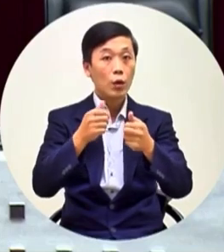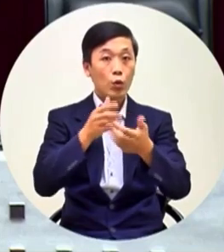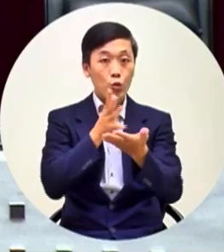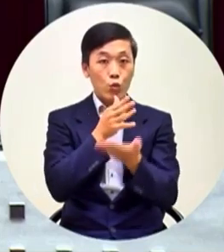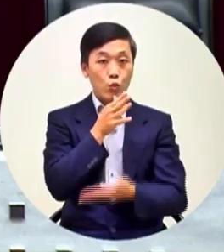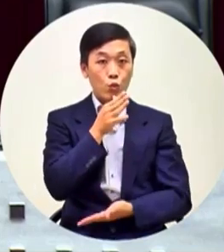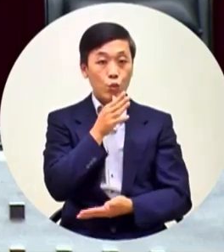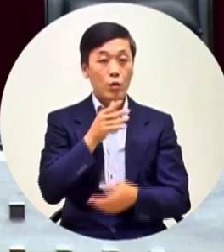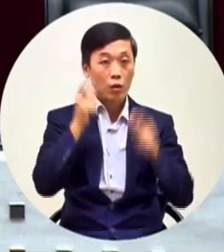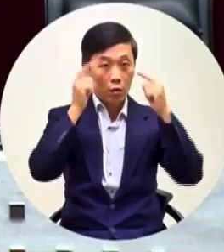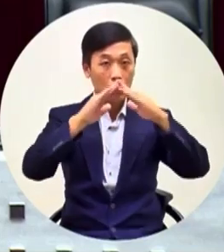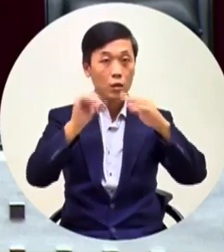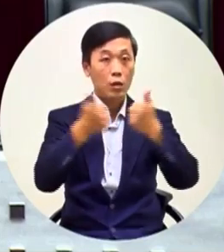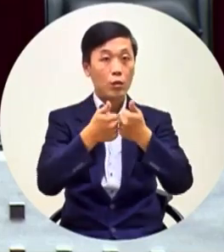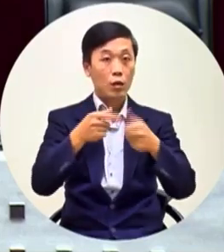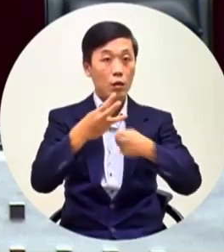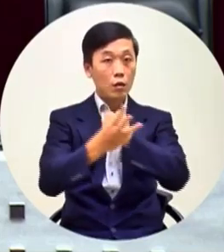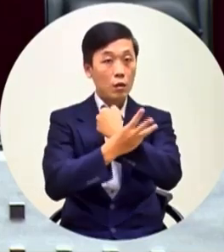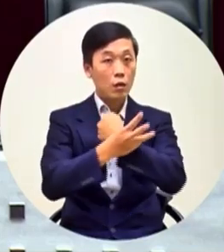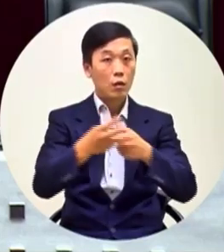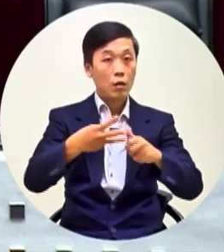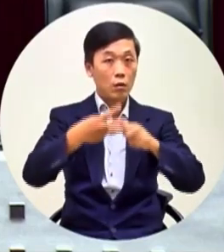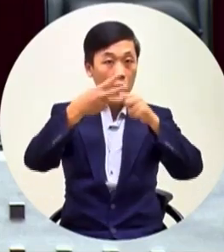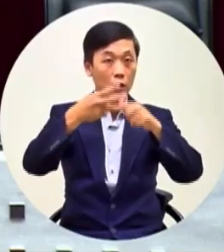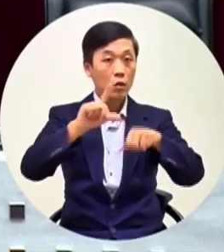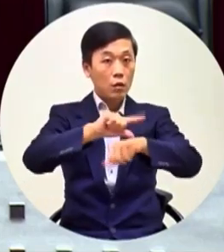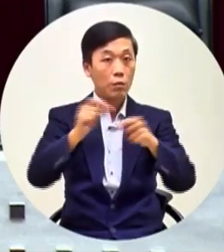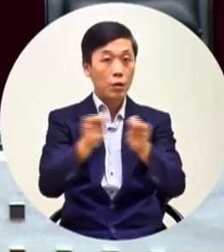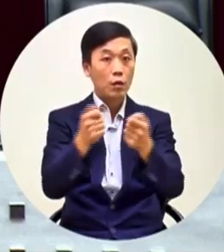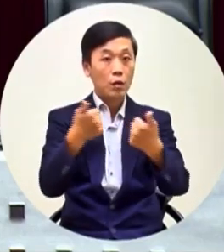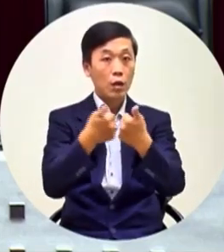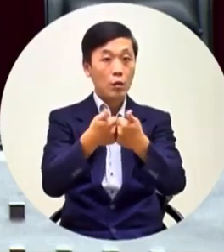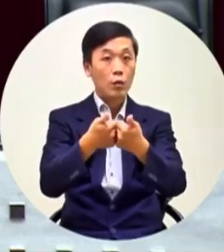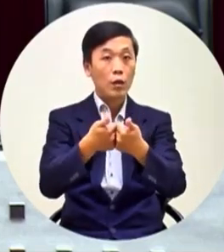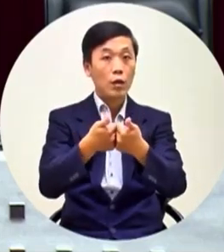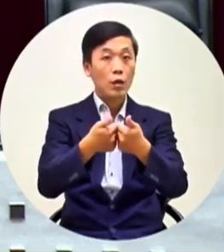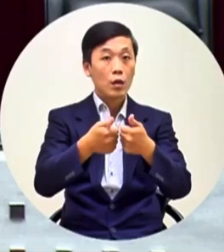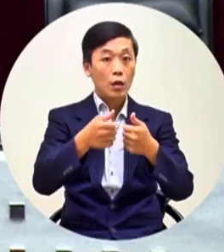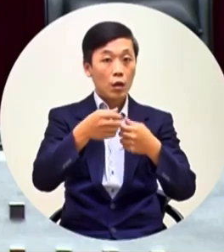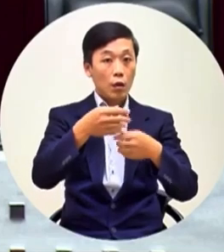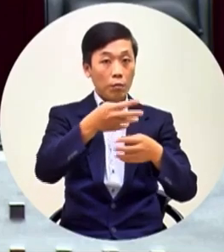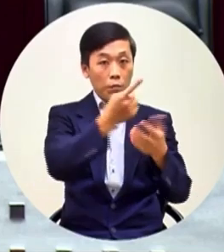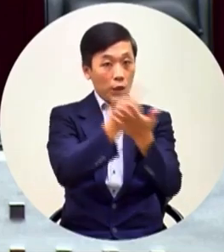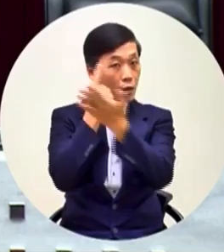高雄市议会第三届第三次临时会议事日程表草案，